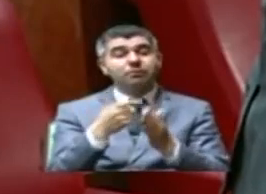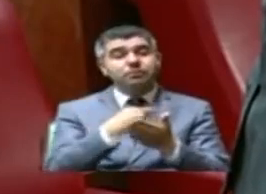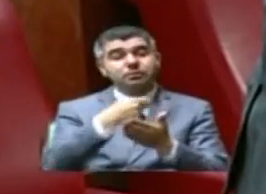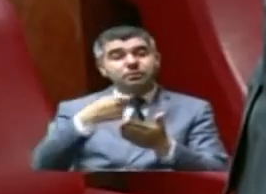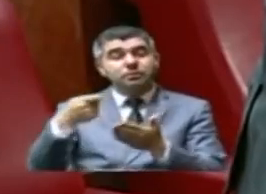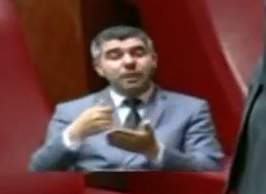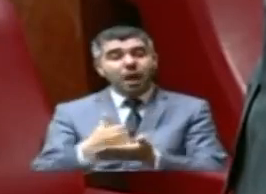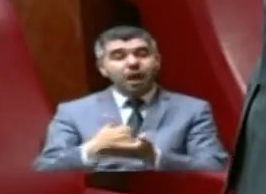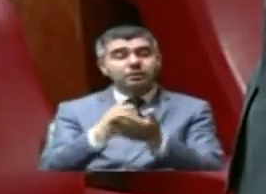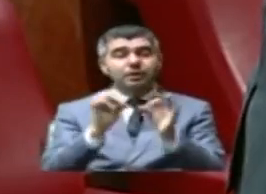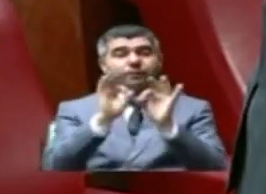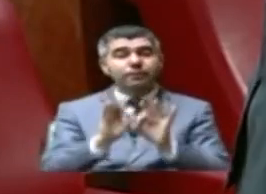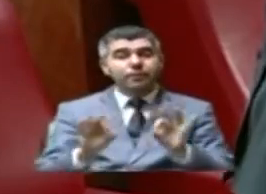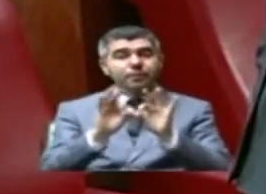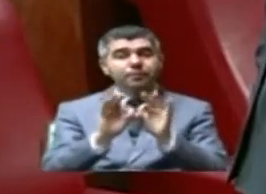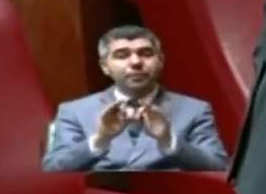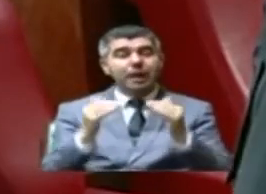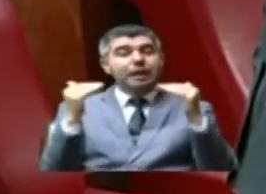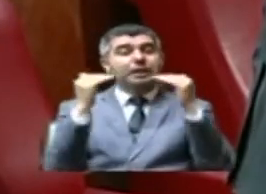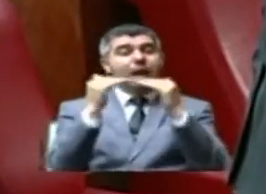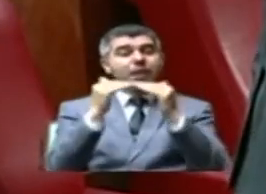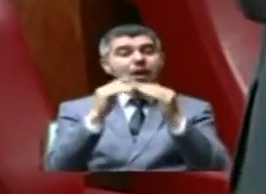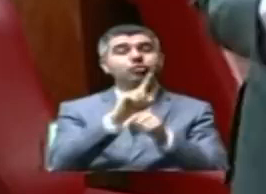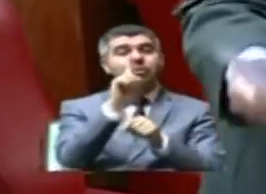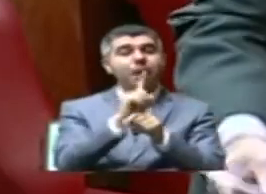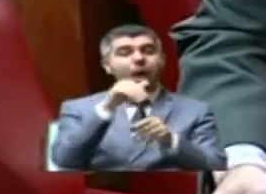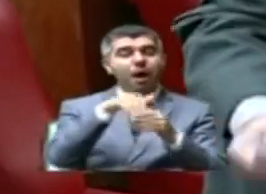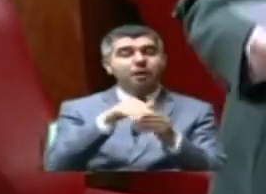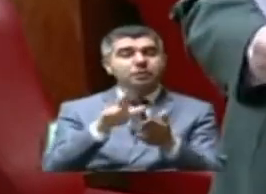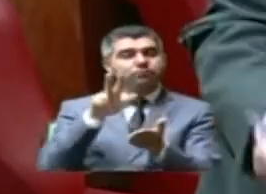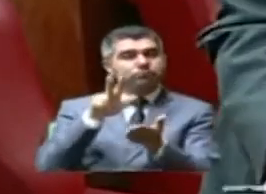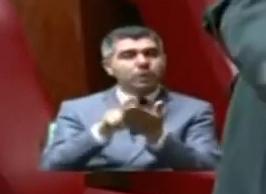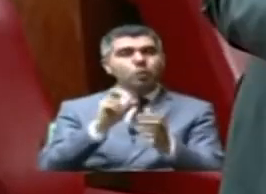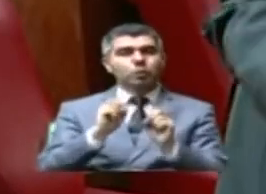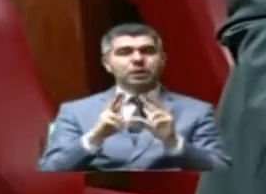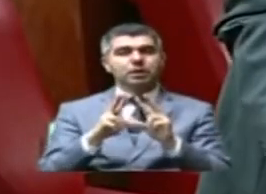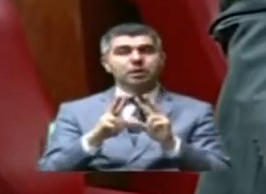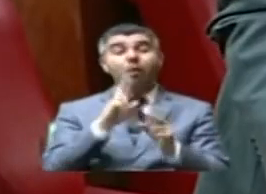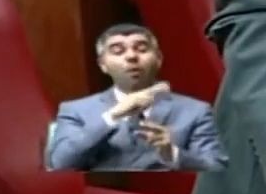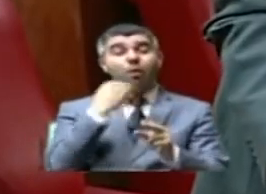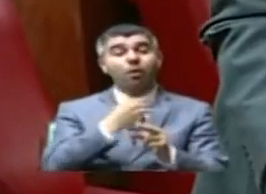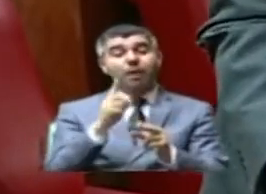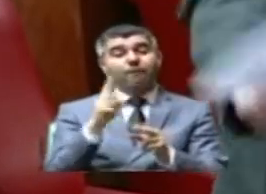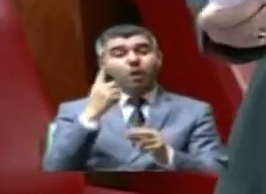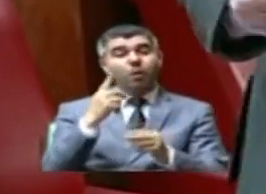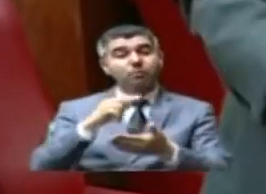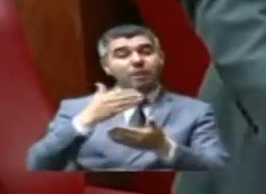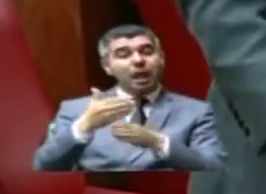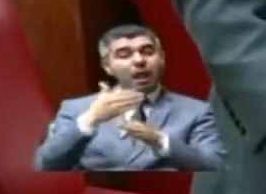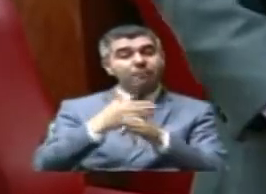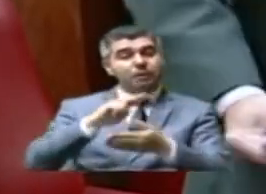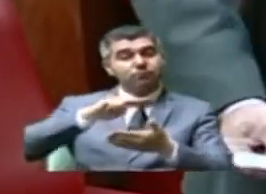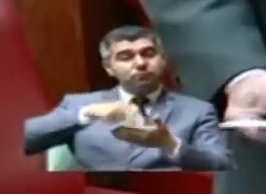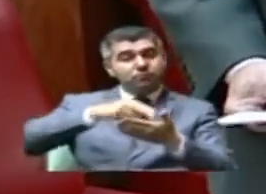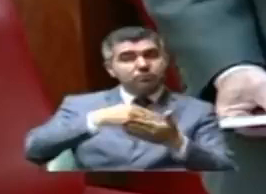السماره اتصلزق والسماره وقال ميم طنطان. هي عندي التزامات ديال الجماعات. الدوله الحكومه لما التزمت بقاو اليوم